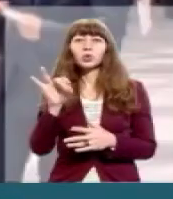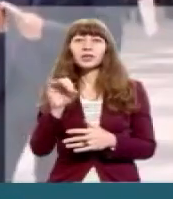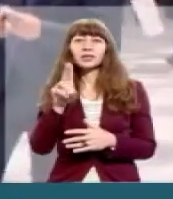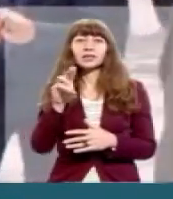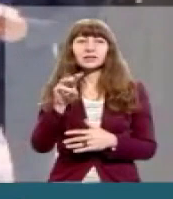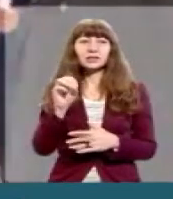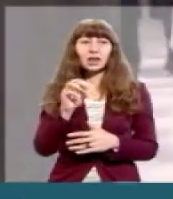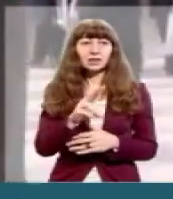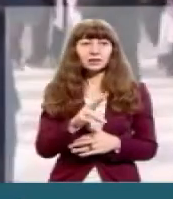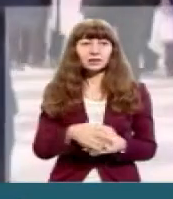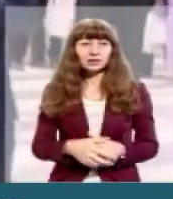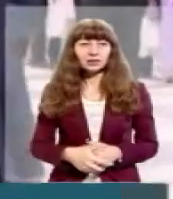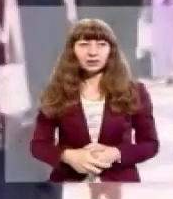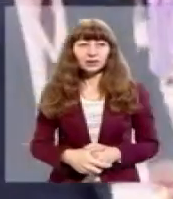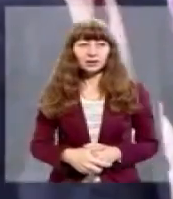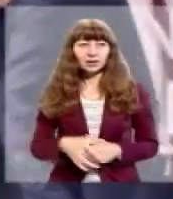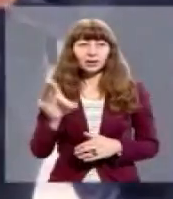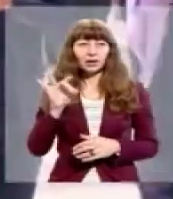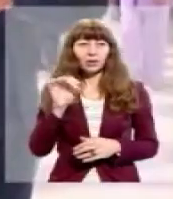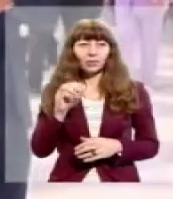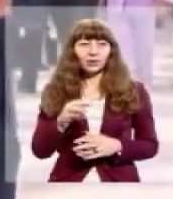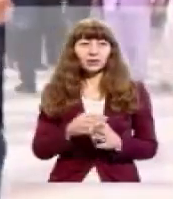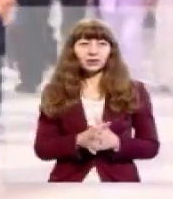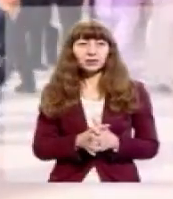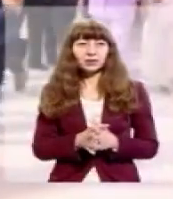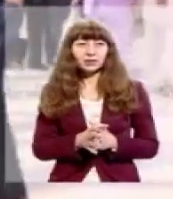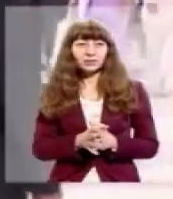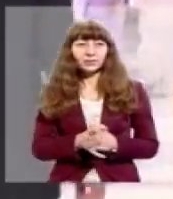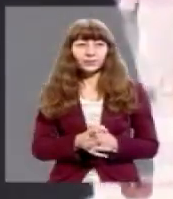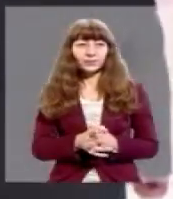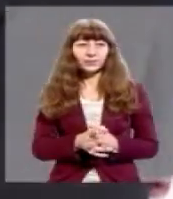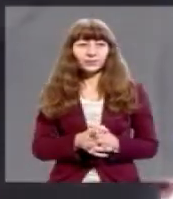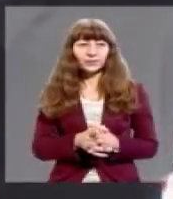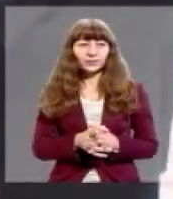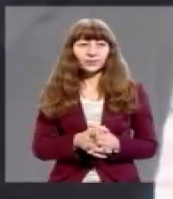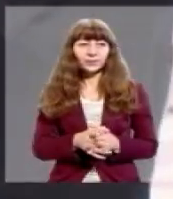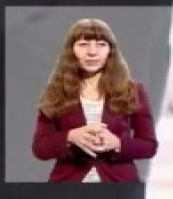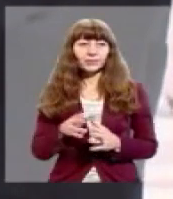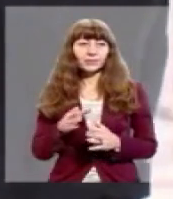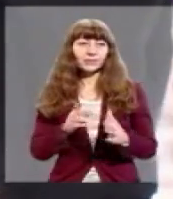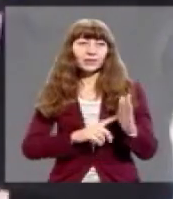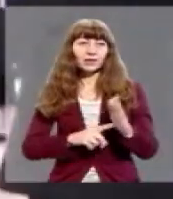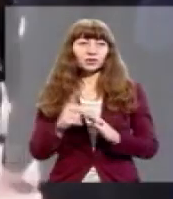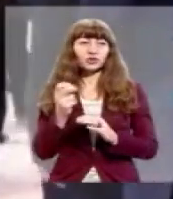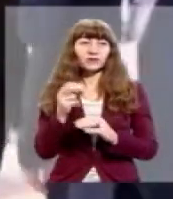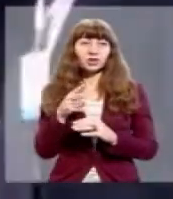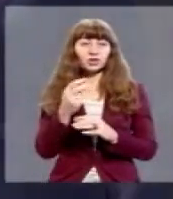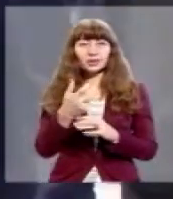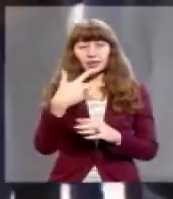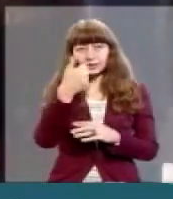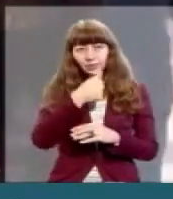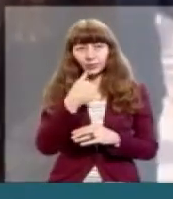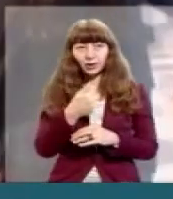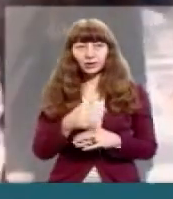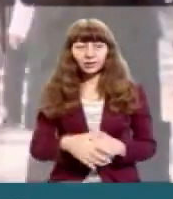етеді. Халықтың аманаты бізде қазіргі Түркістан қаласында канализация деген 2013 жылдан бері басталып